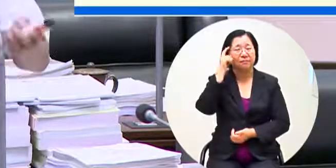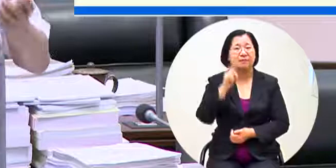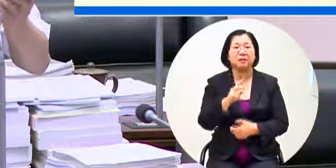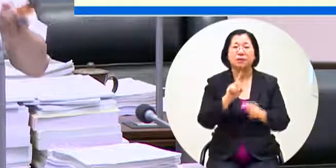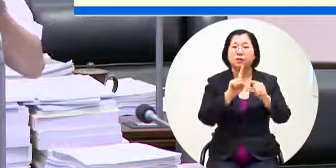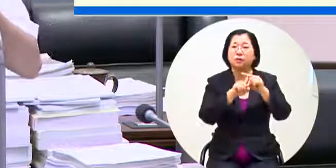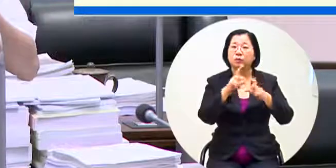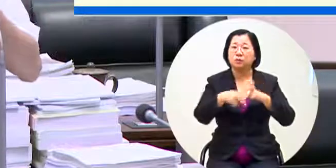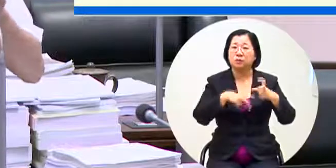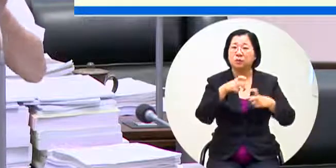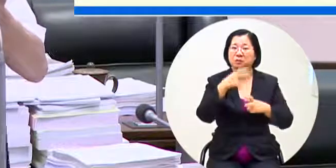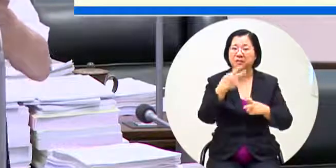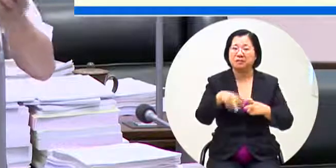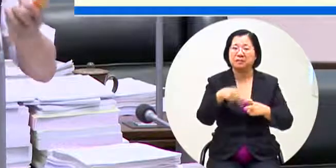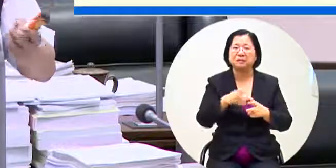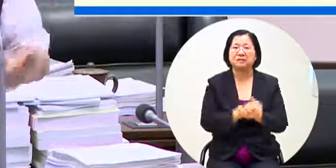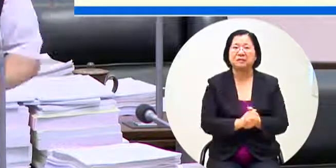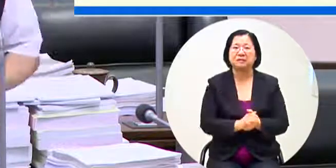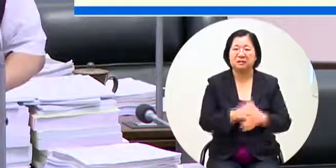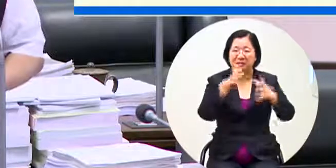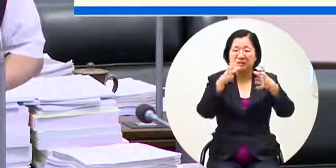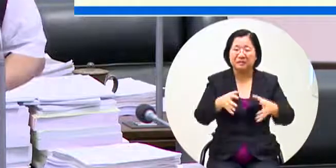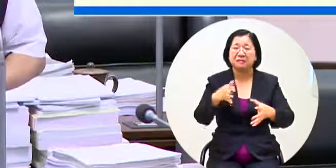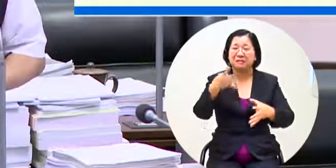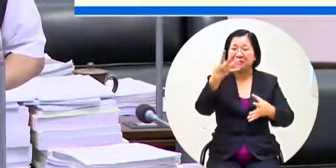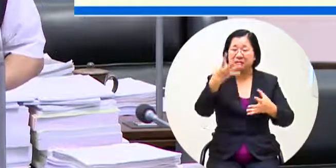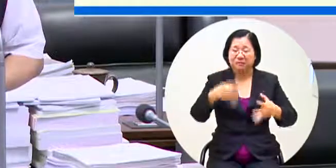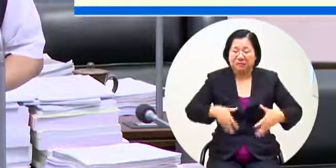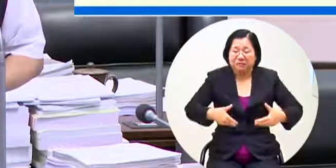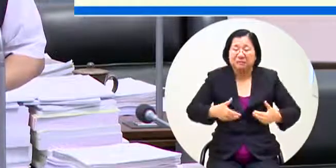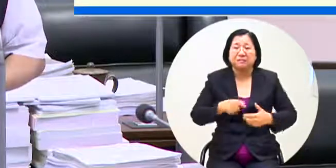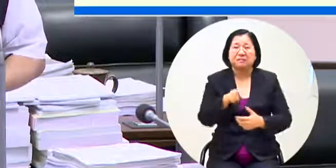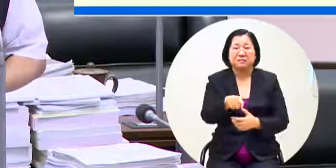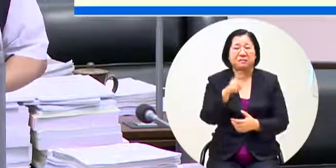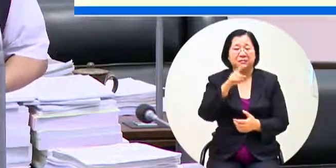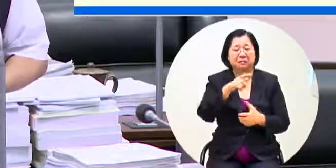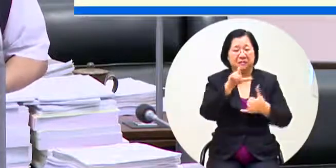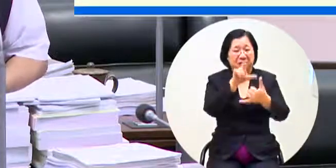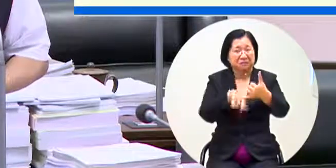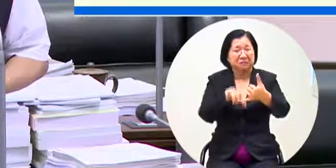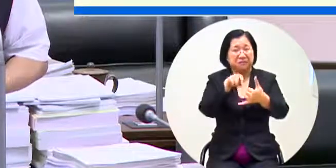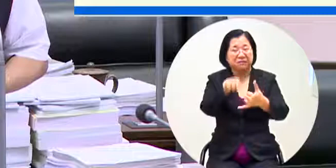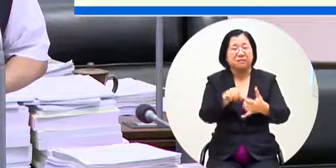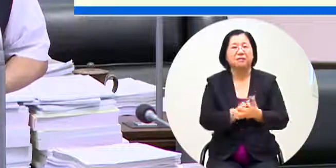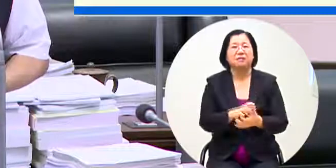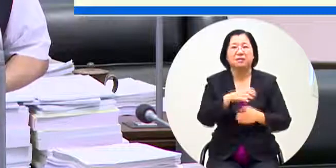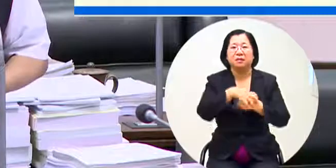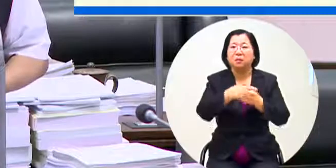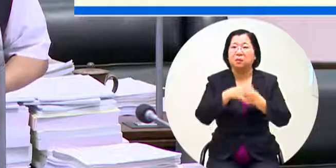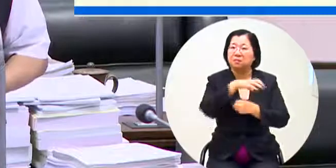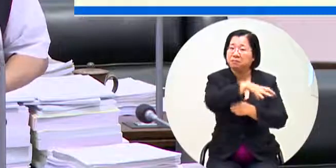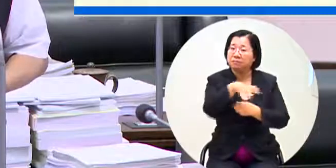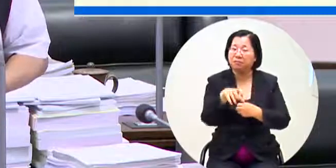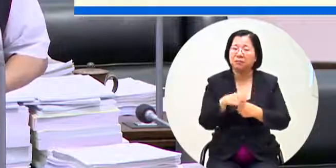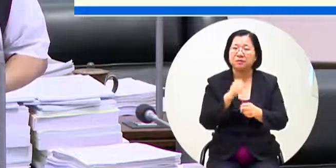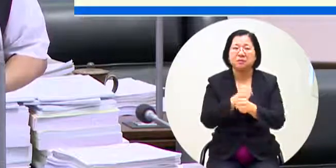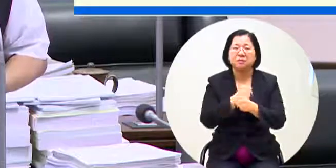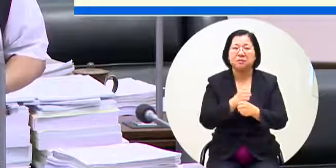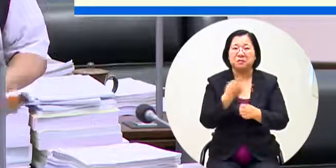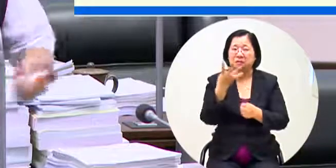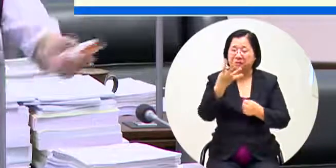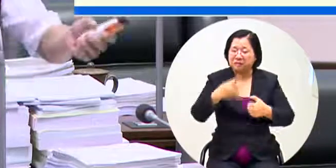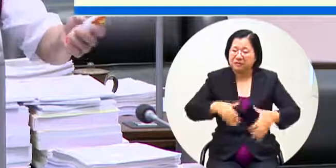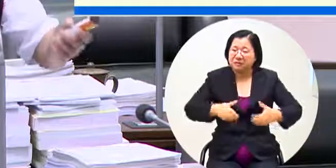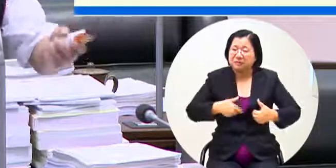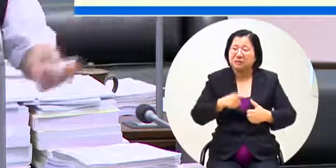金，那就你个人啦哈，你个人主管咱这个环保业务，你认为市金应该，你是同意还是这